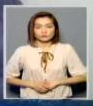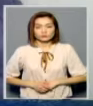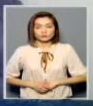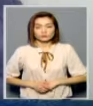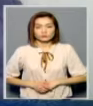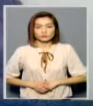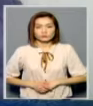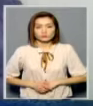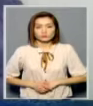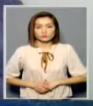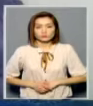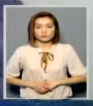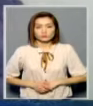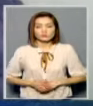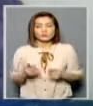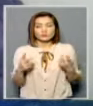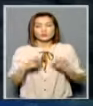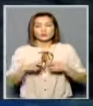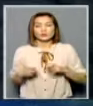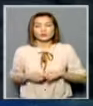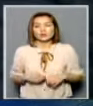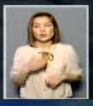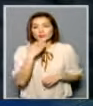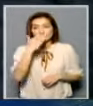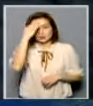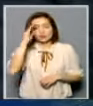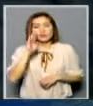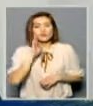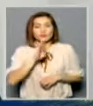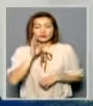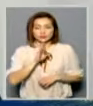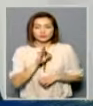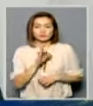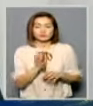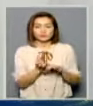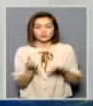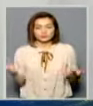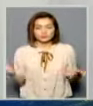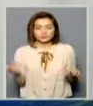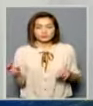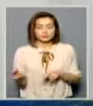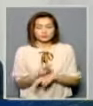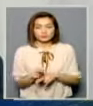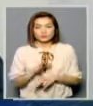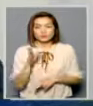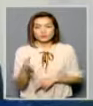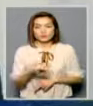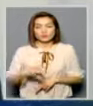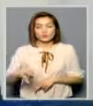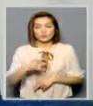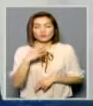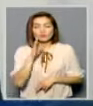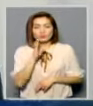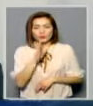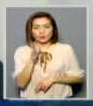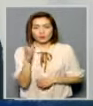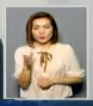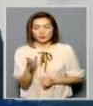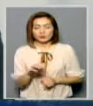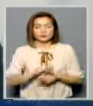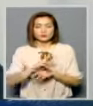жүргізіліп қарастырылды. Өзекті мәселенің бірі бұл жазғы су құбырын жүргізу елді мекен бойынша. Округ бойынша елді мекендегі жазғы су құбырын қамту